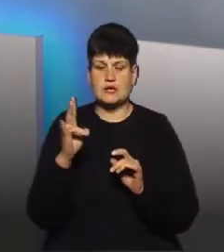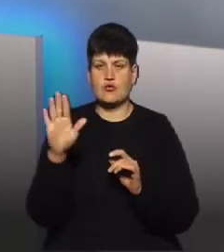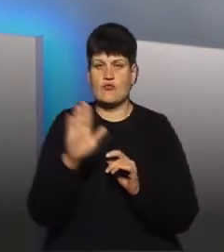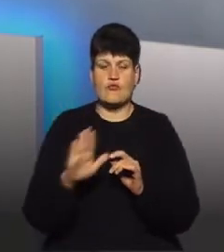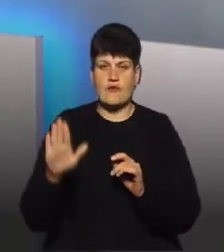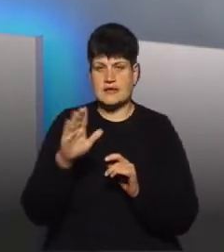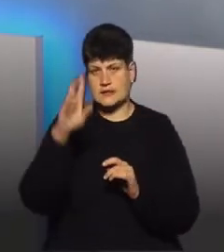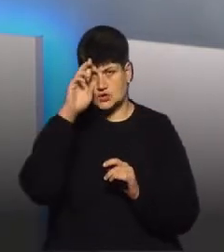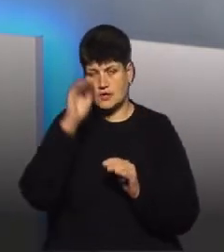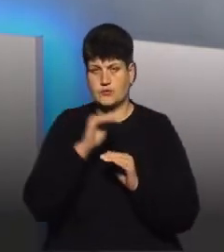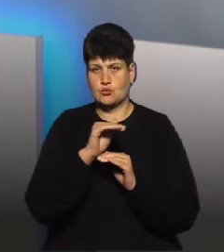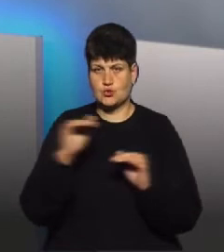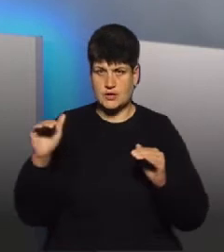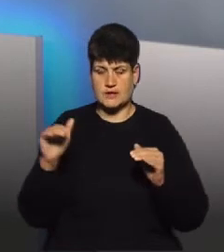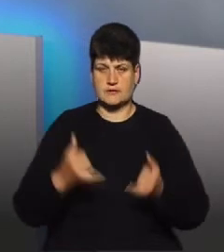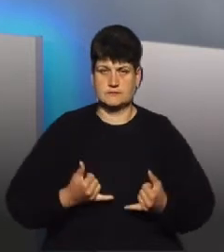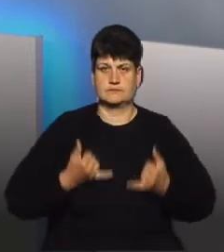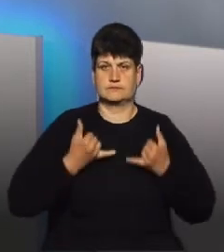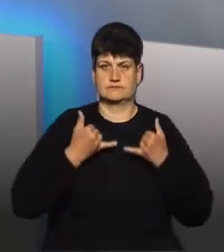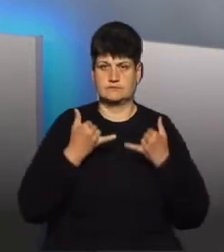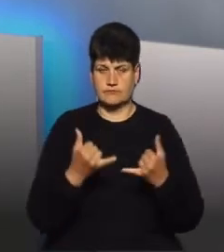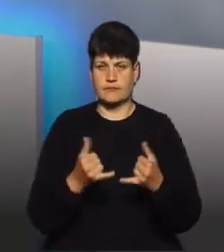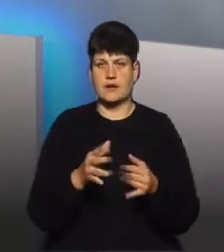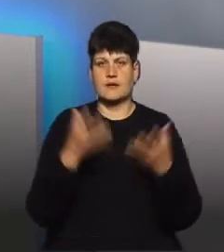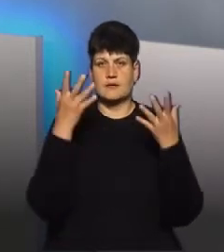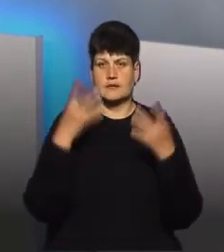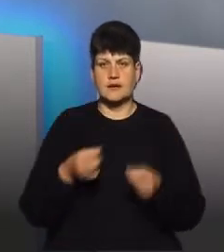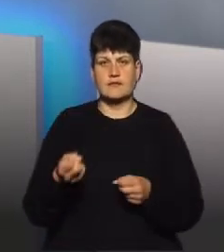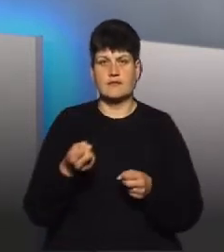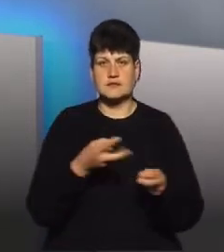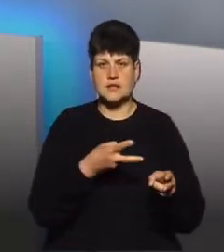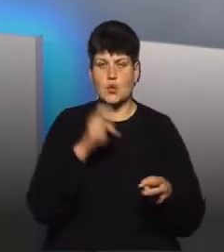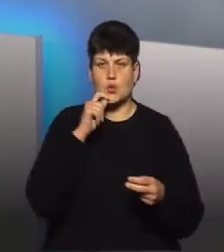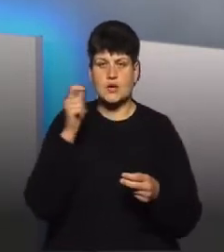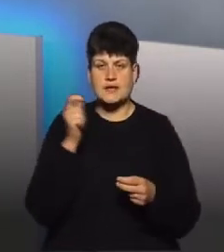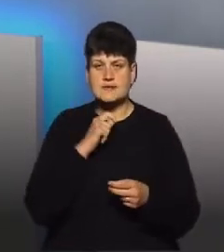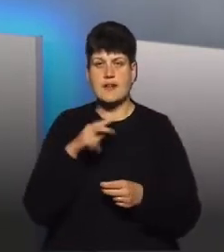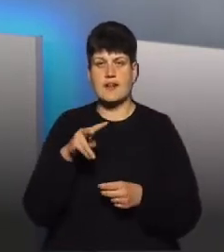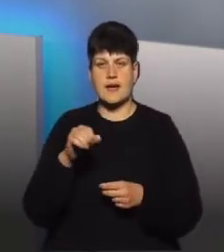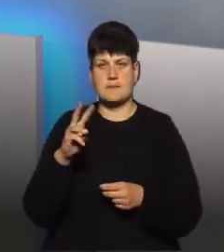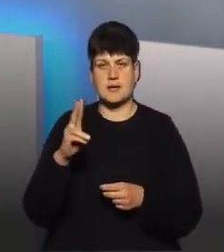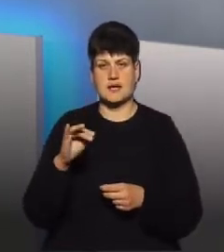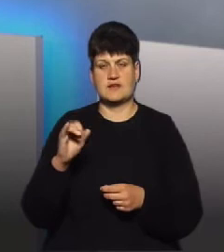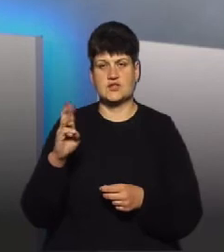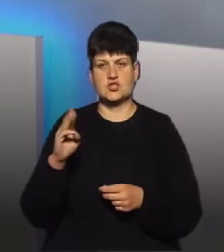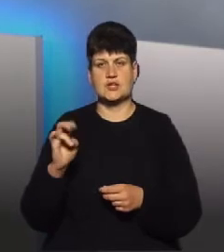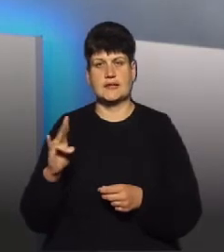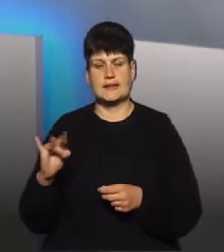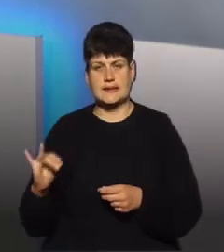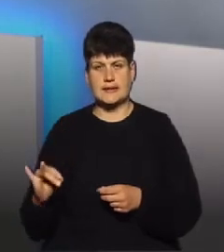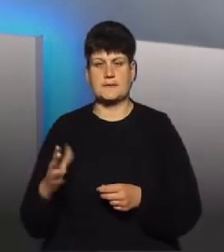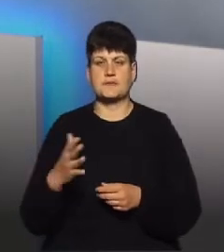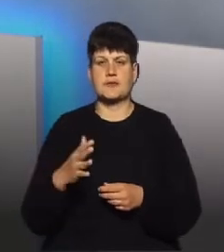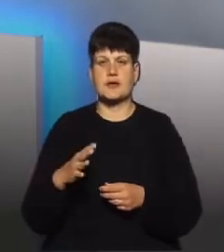роковини депортації примусового виселення автохтонних українців з Лемківщини, Насяння, Холопщини, Південного Підляшшя, Любашівщини і